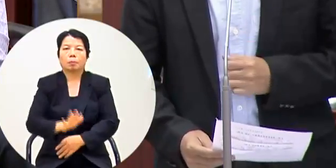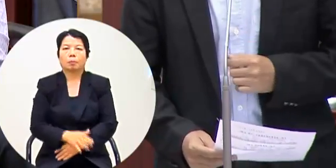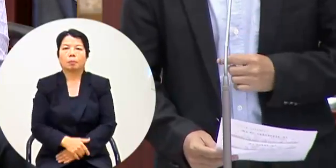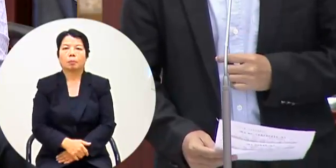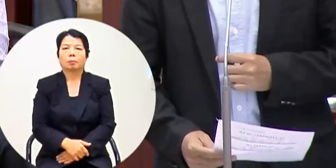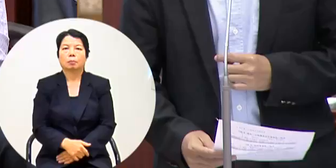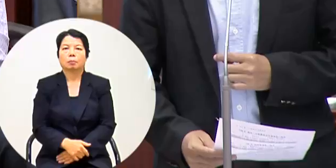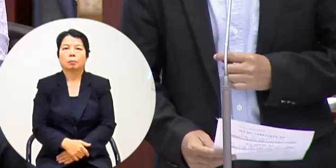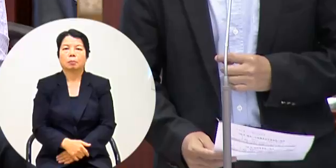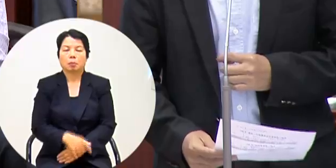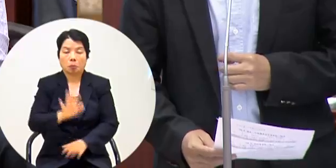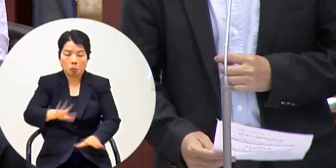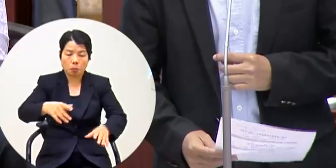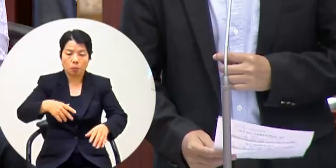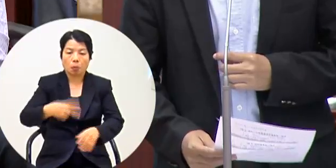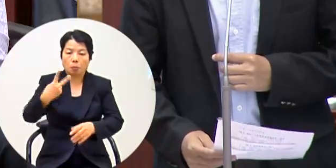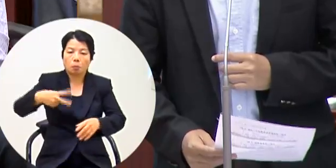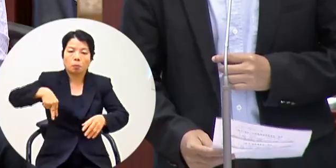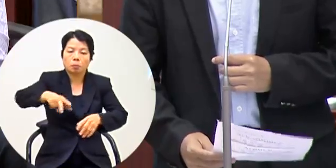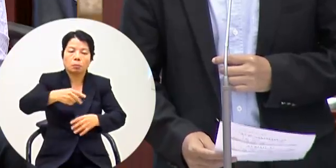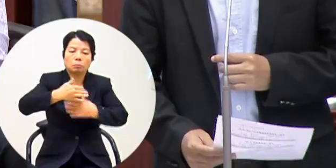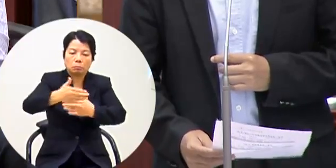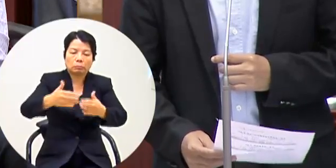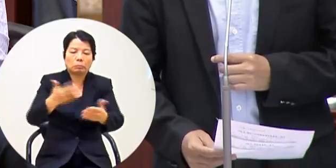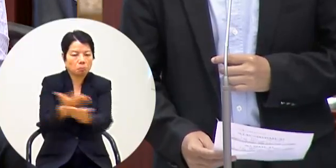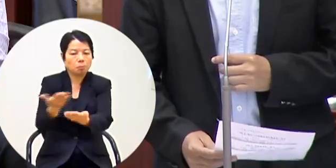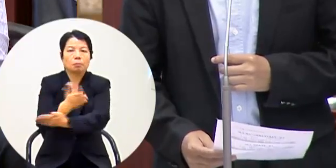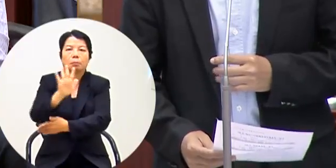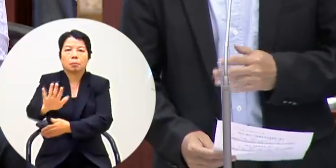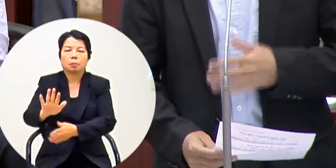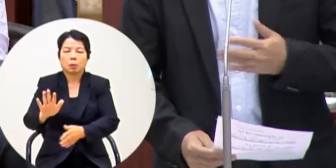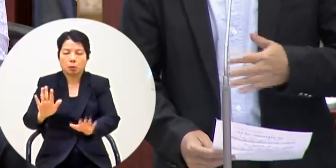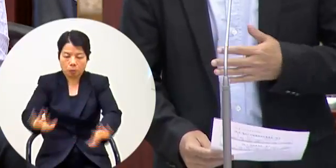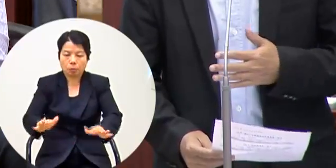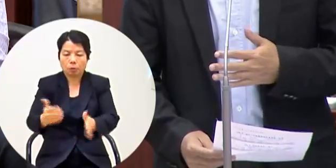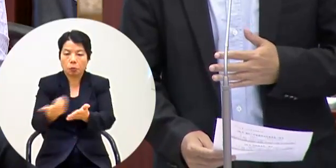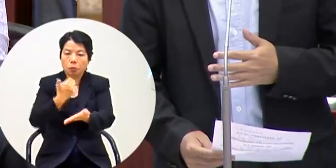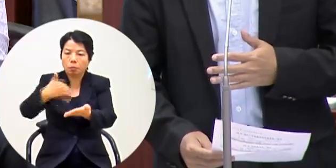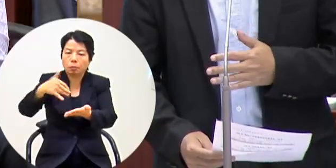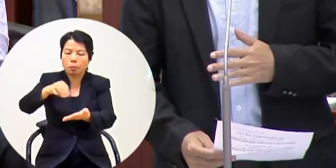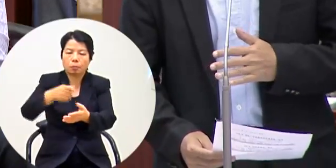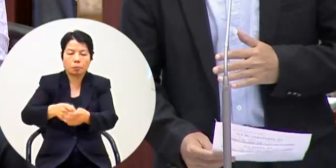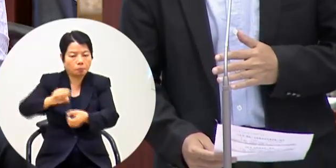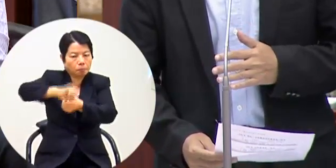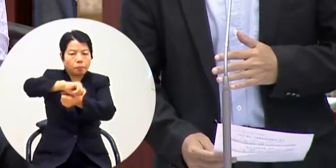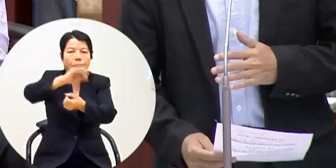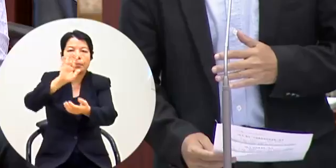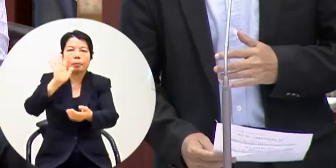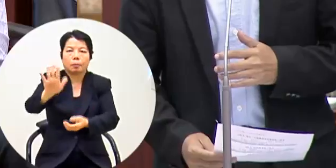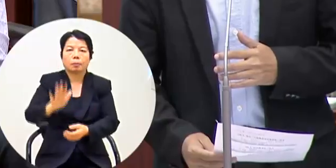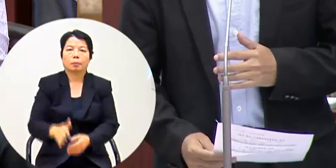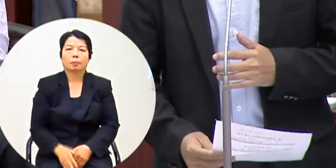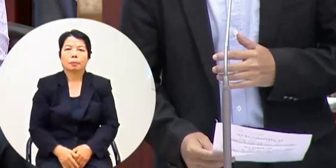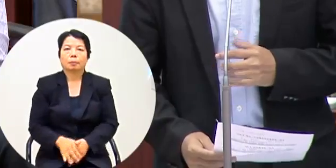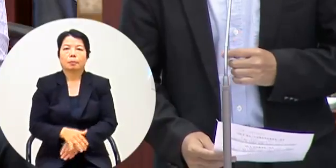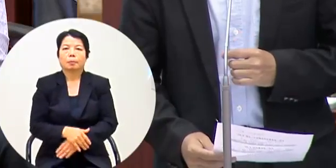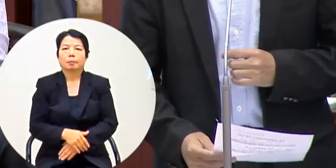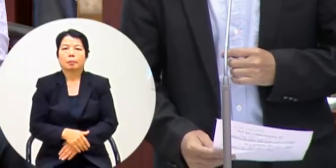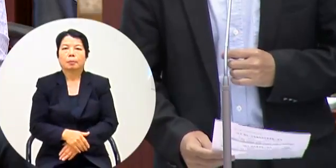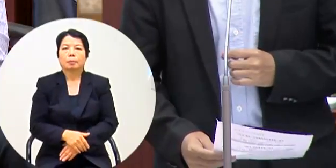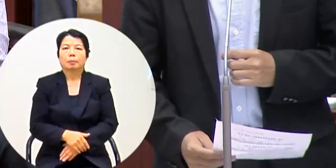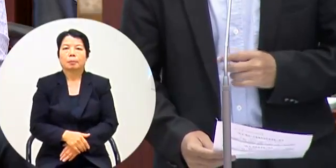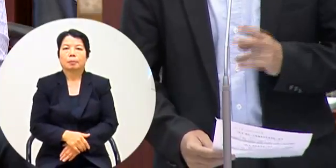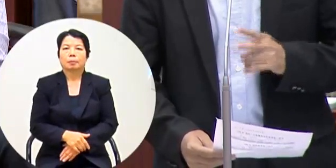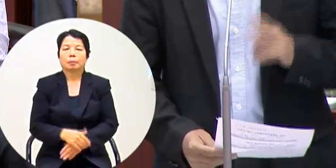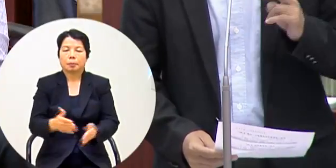别提高这个金额哈，明年也是会持续的来提高这个金额来加强这个二行程机